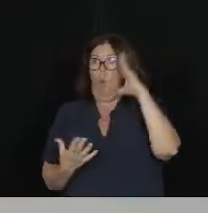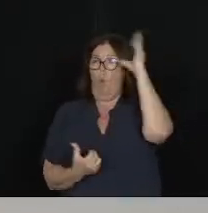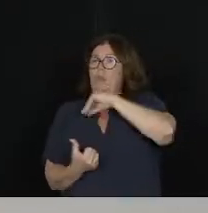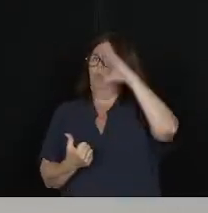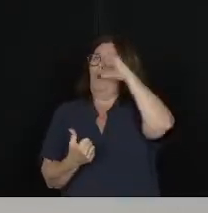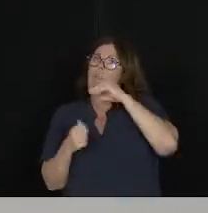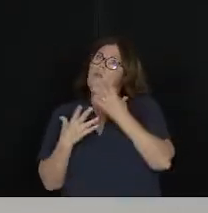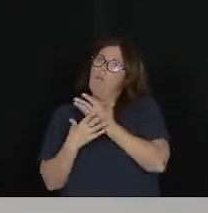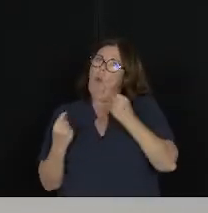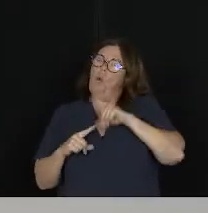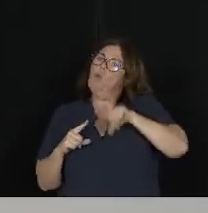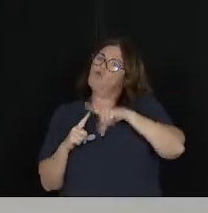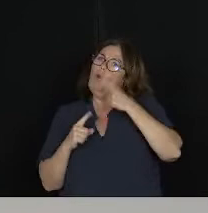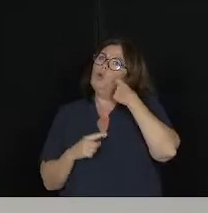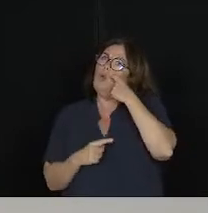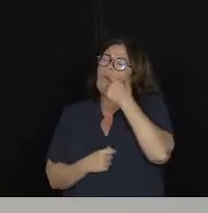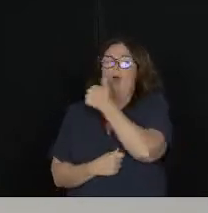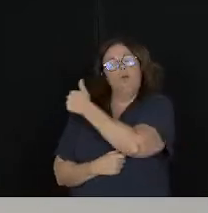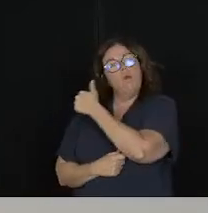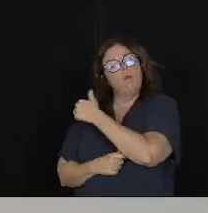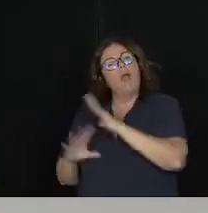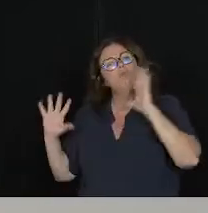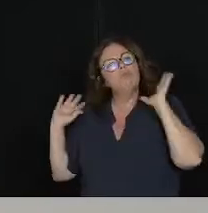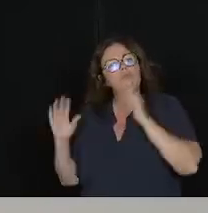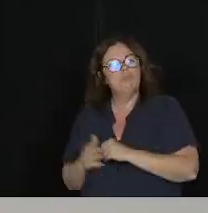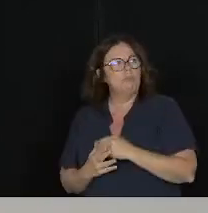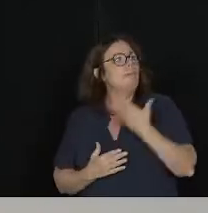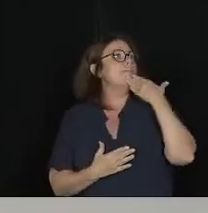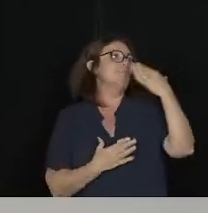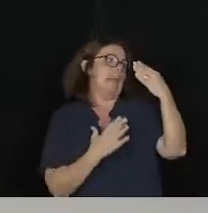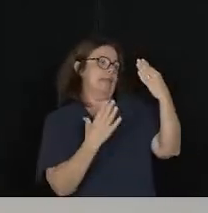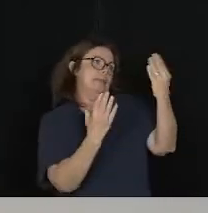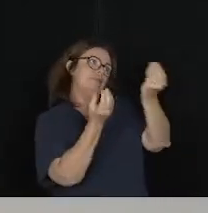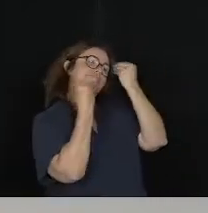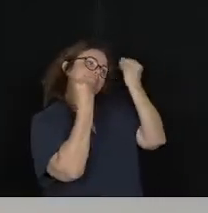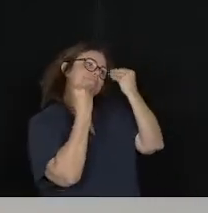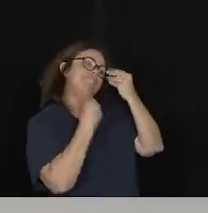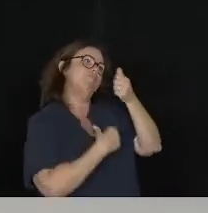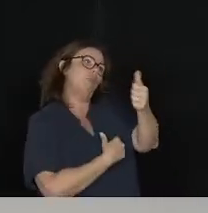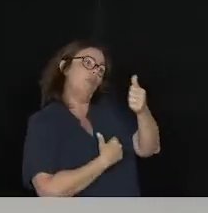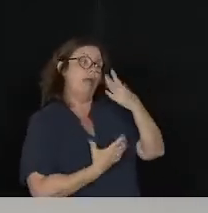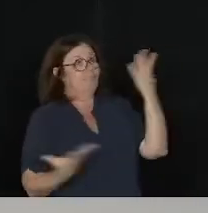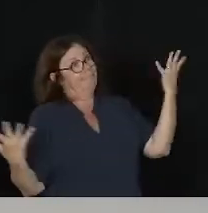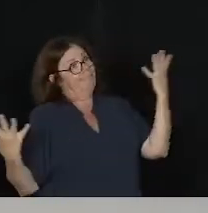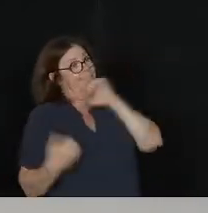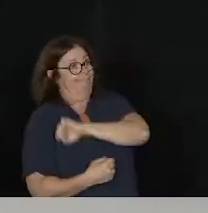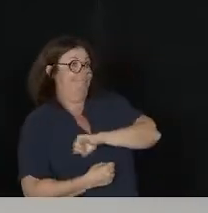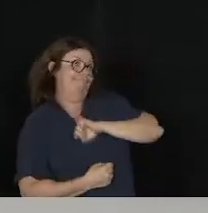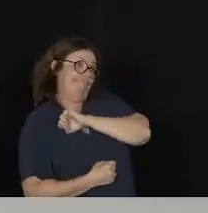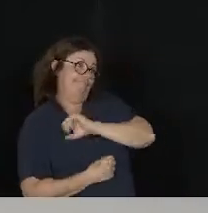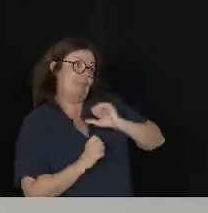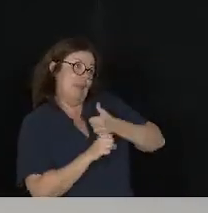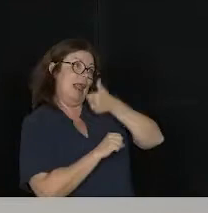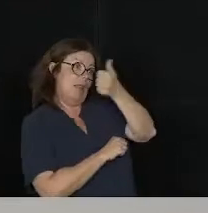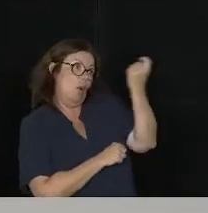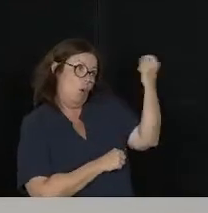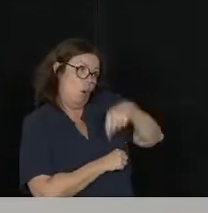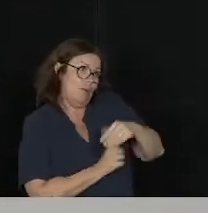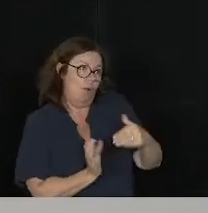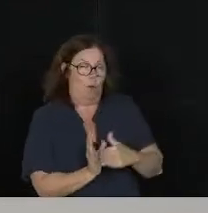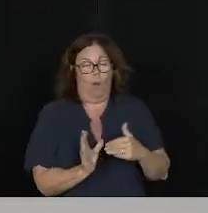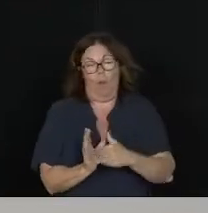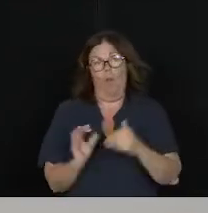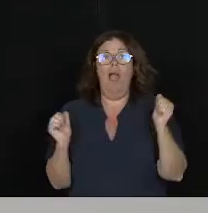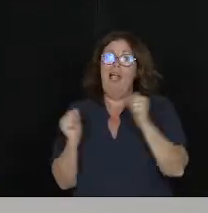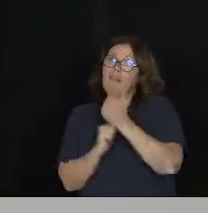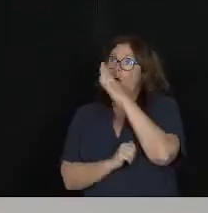je veux dire, au niveau bah, écoutez, des... Merci de cette leçon, monsieur. On en est navré, monsieur. On reviendra l'année prochaine